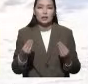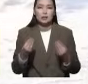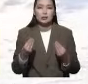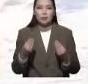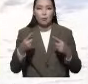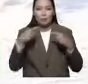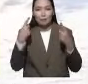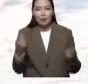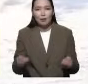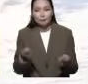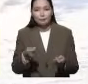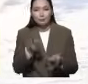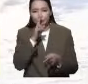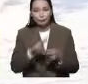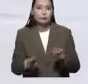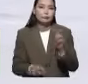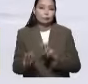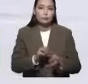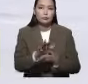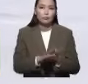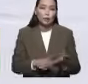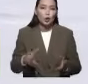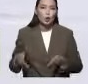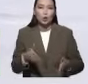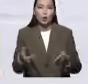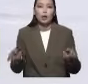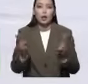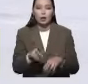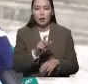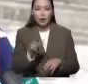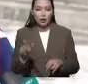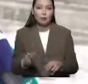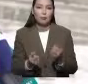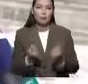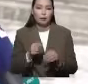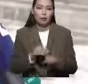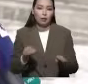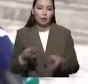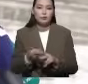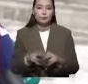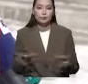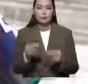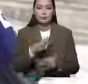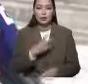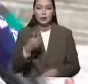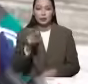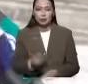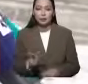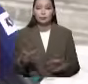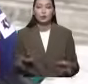іздестіру шаралары жалғасуда. Сондай-ақ жолда қалған жолаушылар құтқарылды. 8 адам және 2 бала